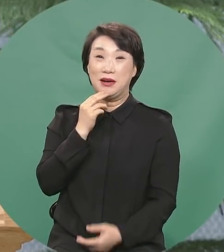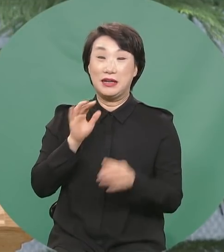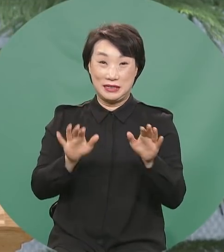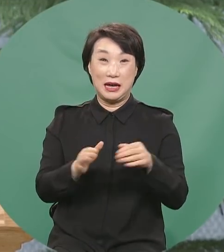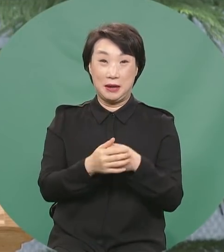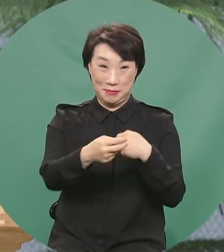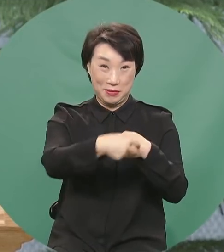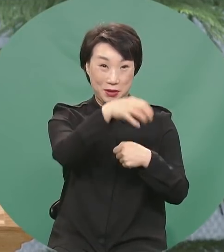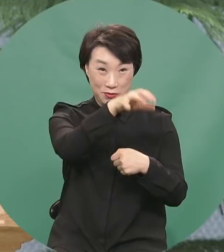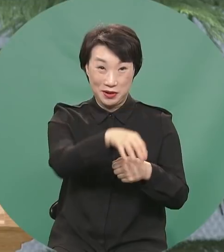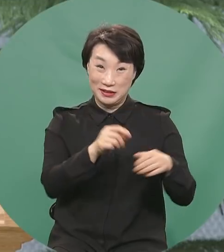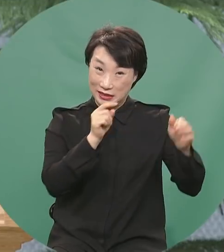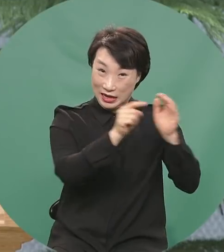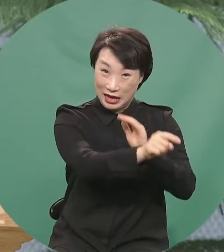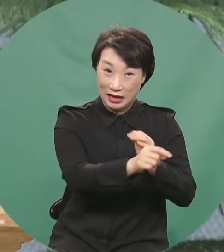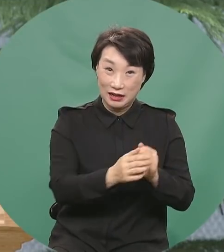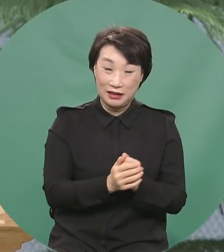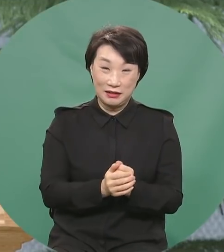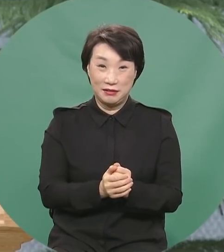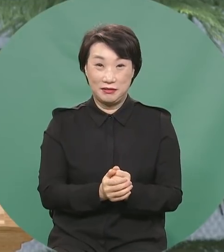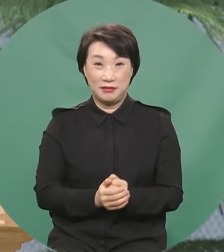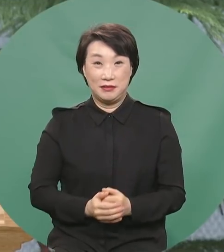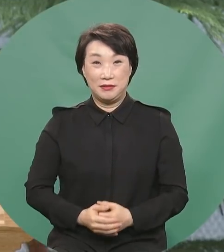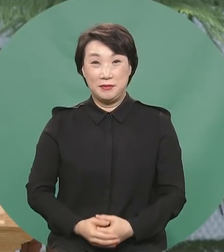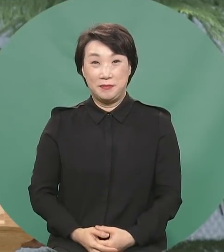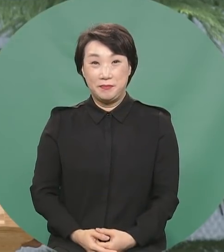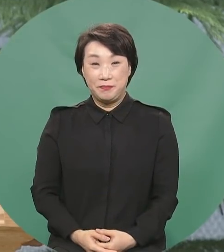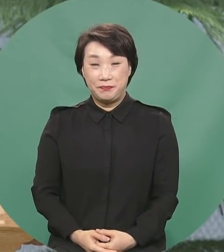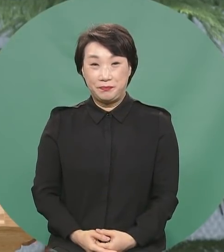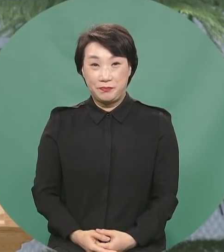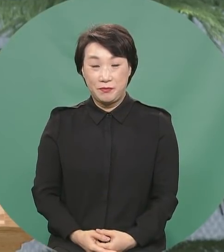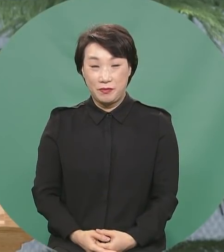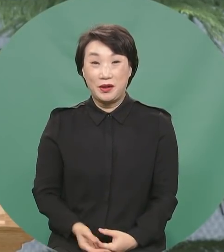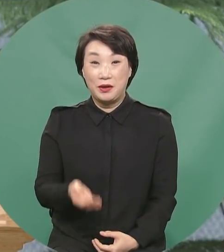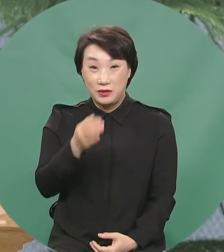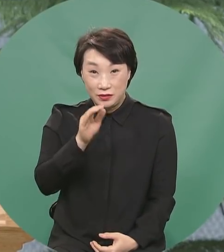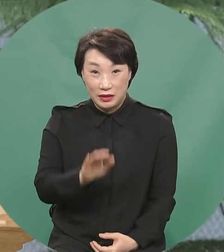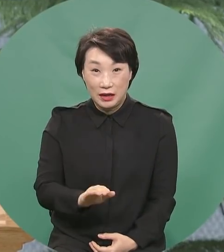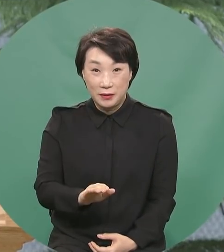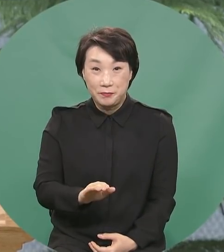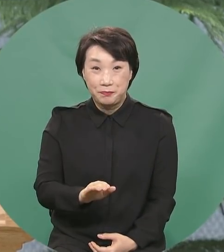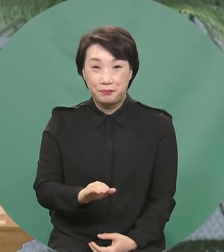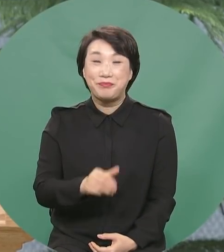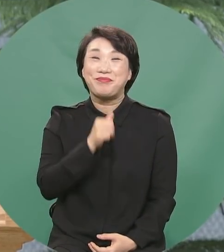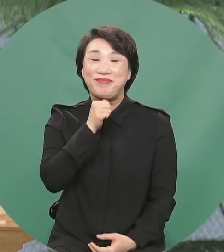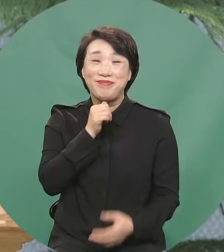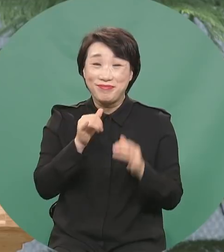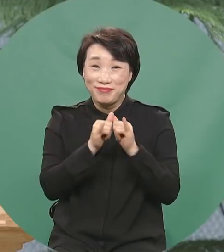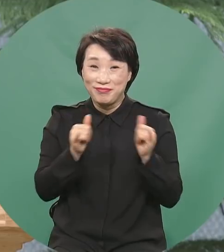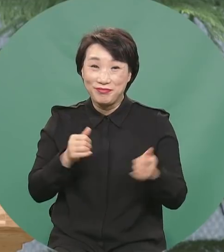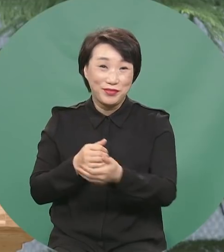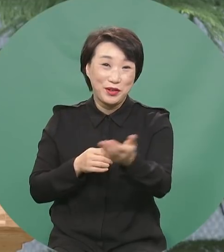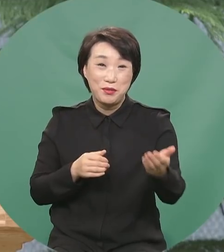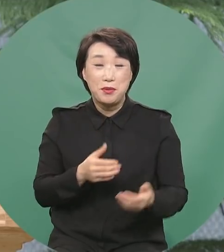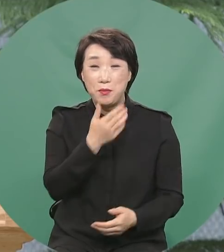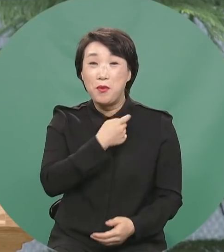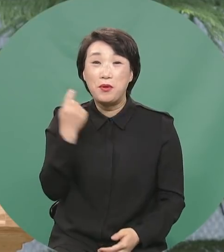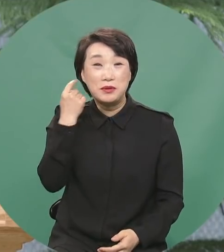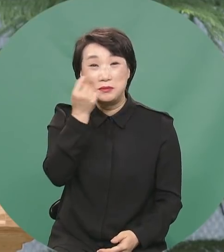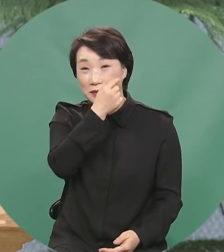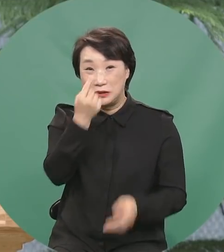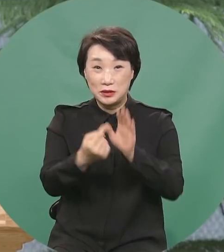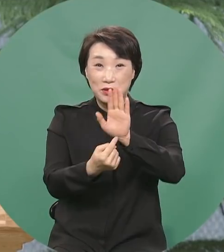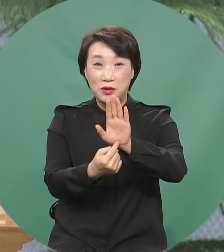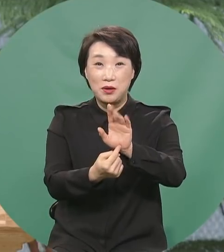과학에 맡깁니다. 예. 그러나 가난한 자에게 복음이 증거된 게